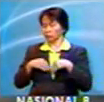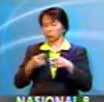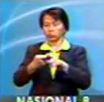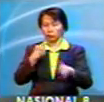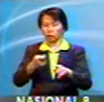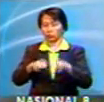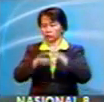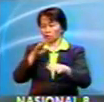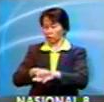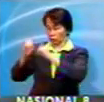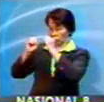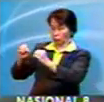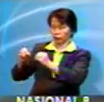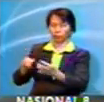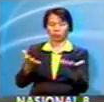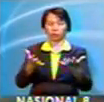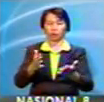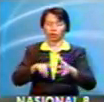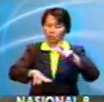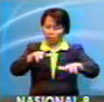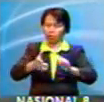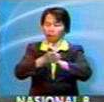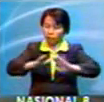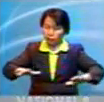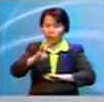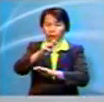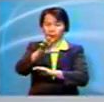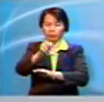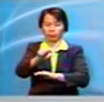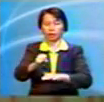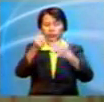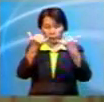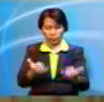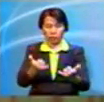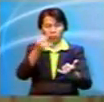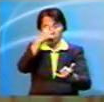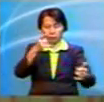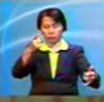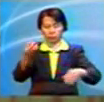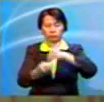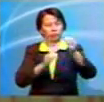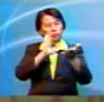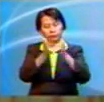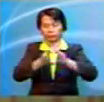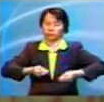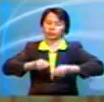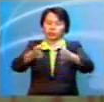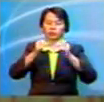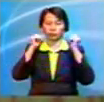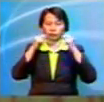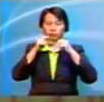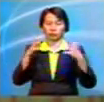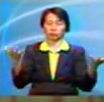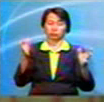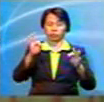daripada tangan kosong. Langkah penyelamatan bagi MAS pada ketika ini ialah penswastaan. Tampaknya pilihan